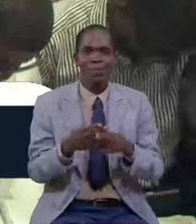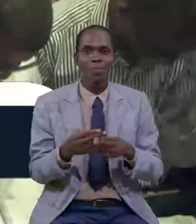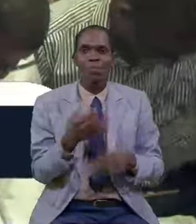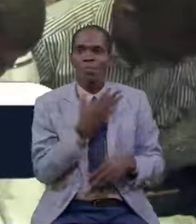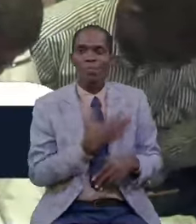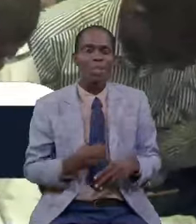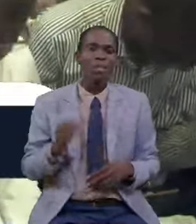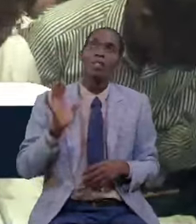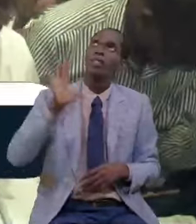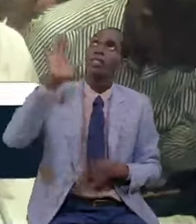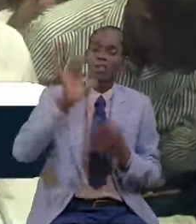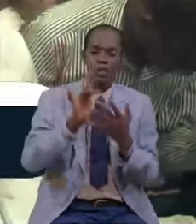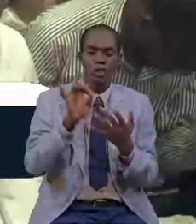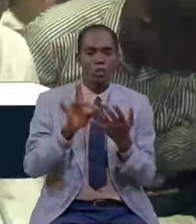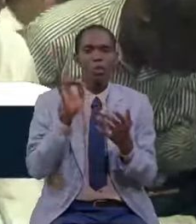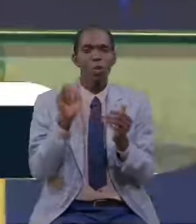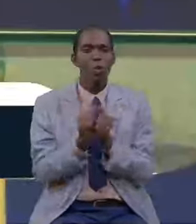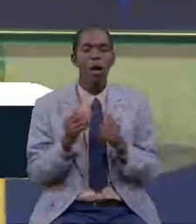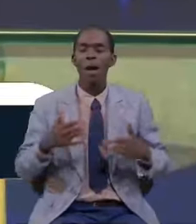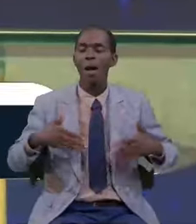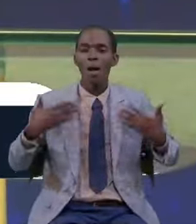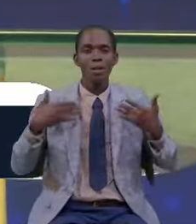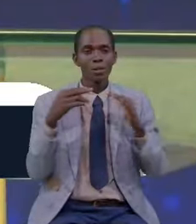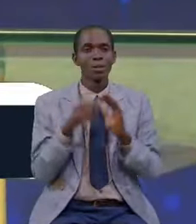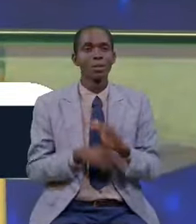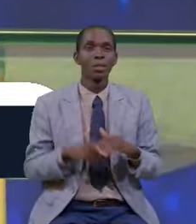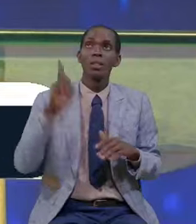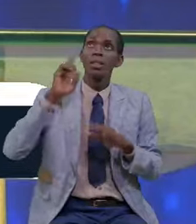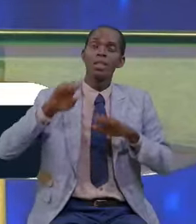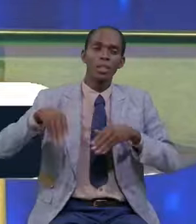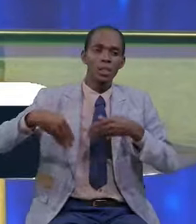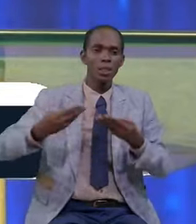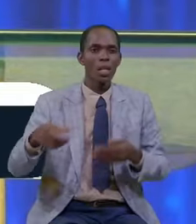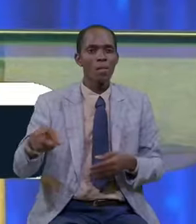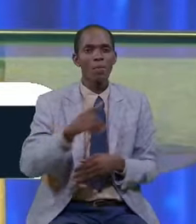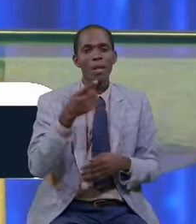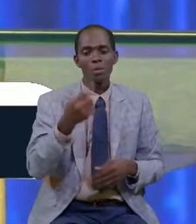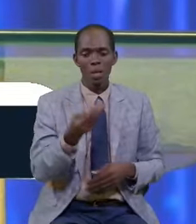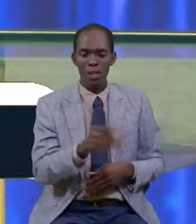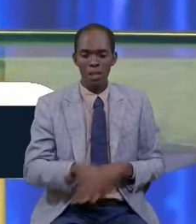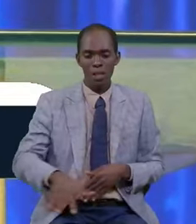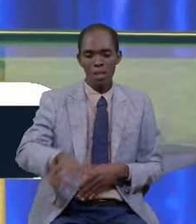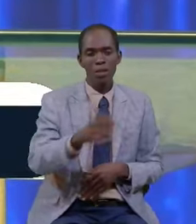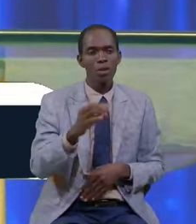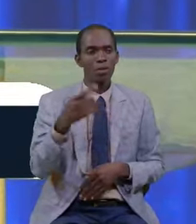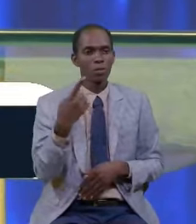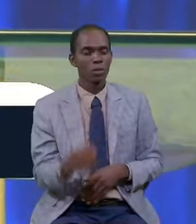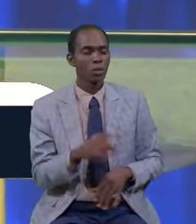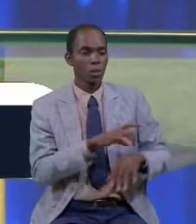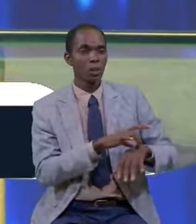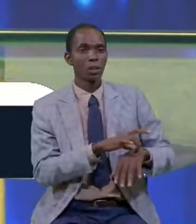Ses élus, au milieu des cris de joie, il leur donna les terres des nations. Et